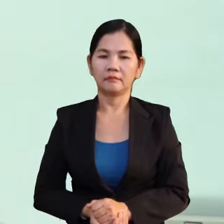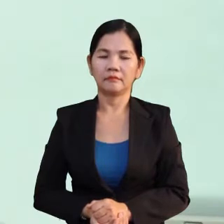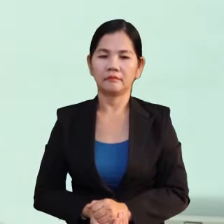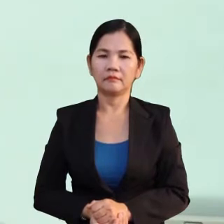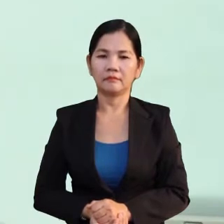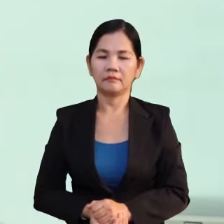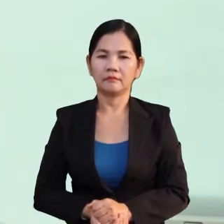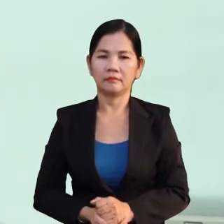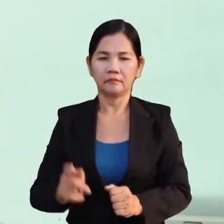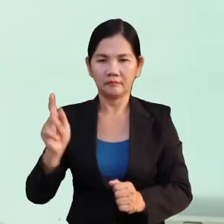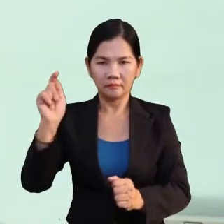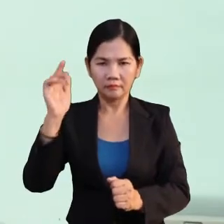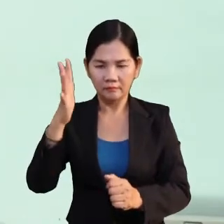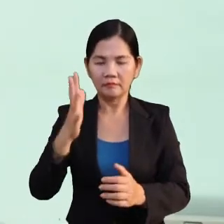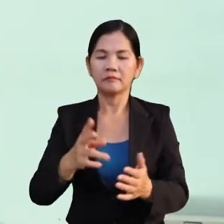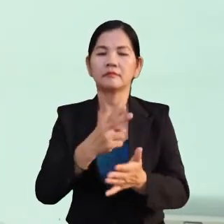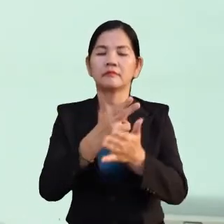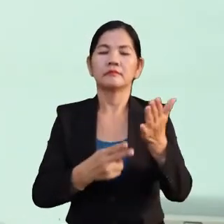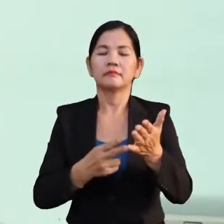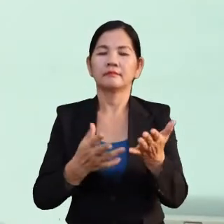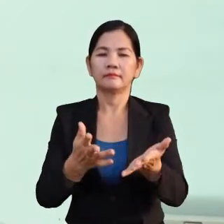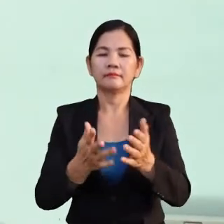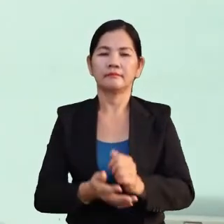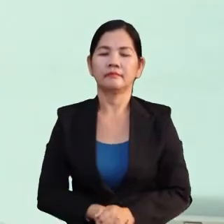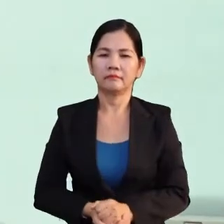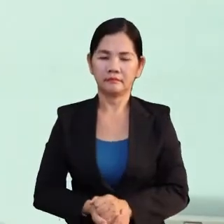ចាជារូបភាពអ្វីខ្លះដែរកូន